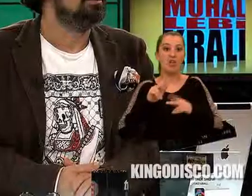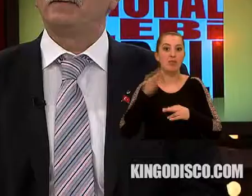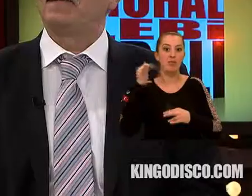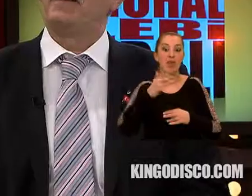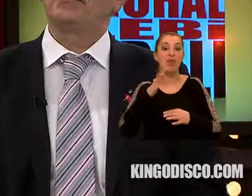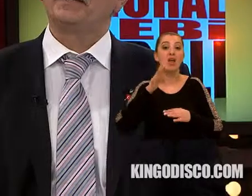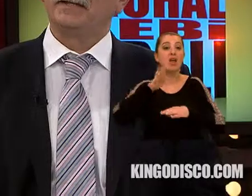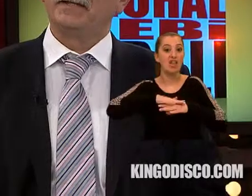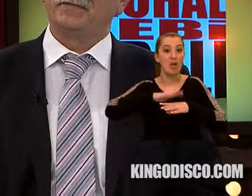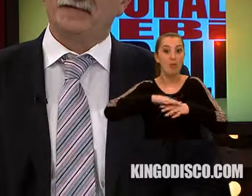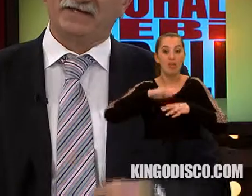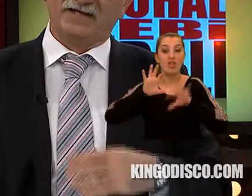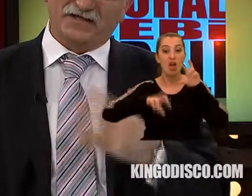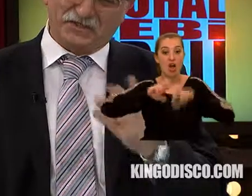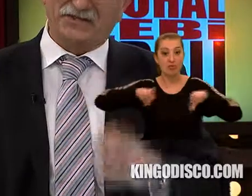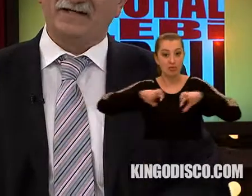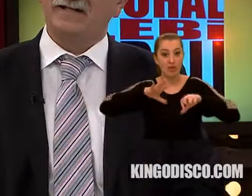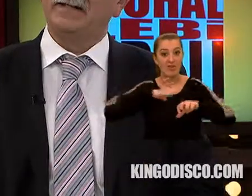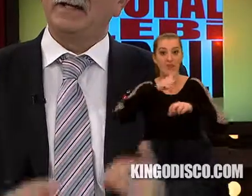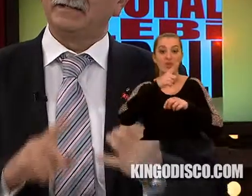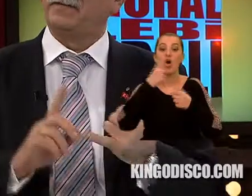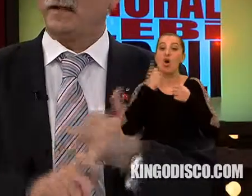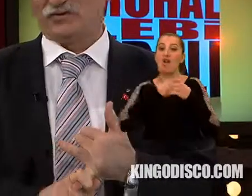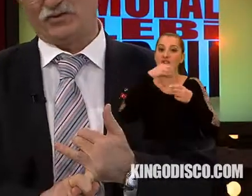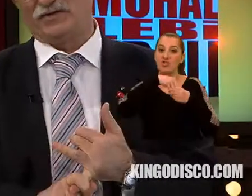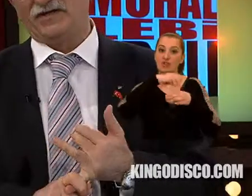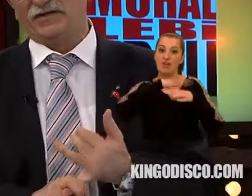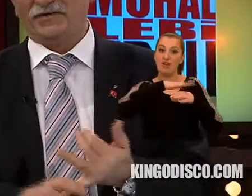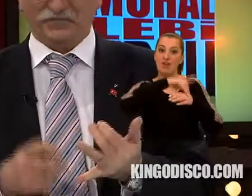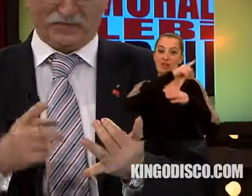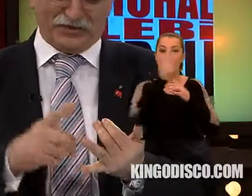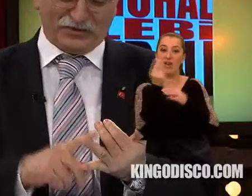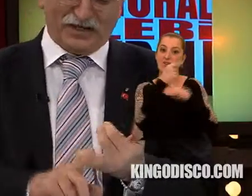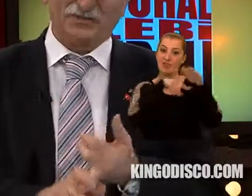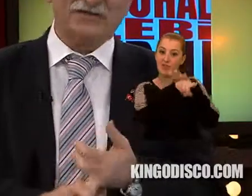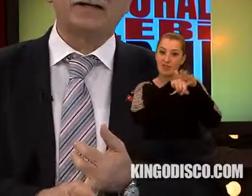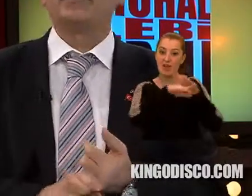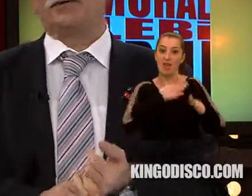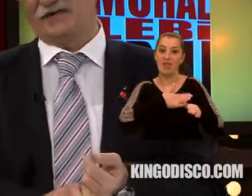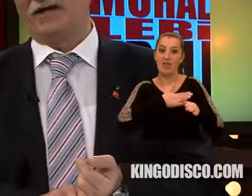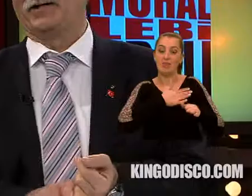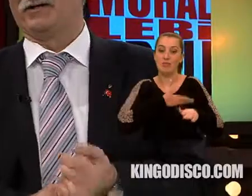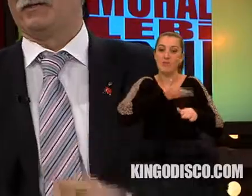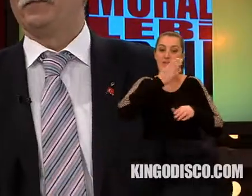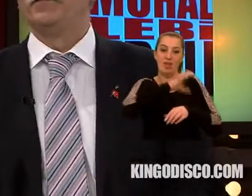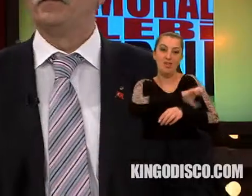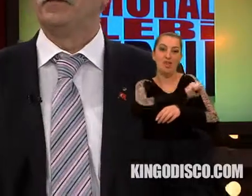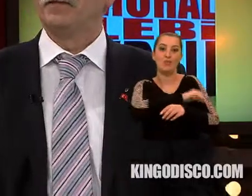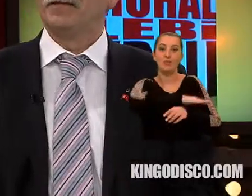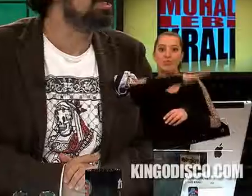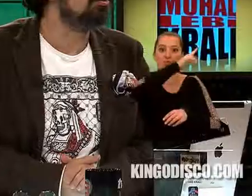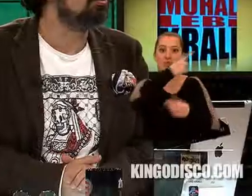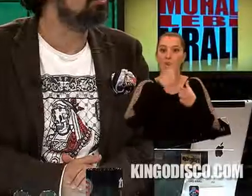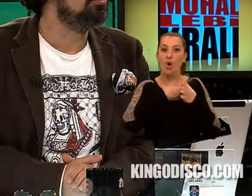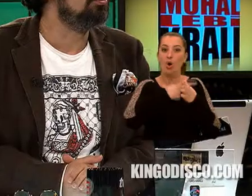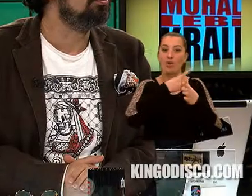Yapılan araştırmalar var. Otoyolda aslında yapılan kaçamak sekslerde nabız daha çok yükseliyor. Tansiyon daha çok yükseliyor. Daha çok daha fazla. Otel odasından başka